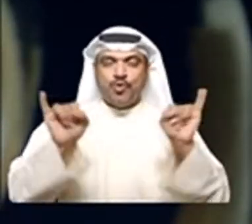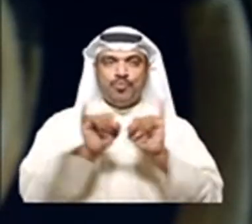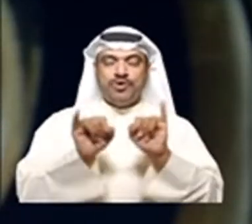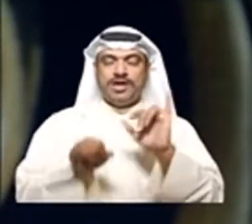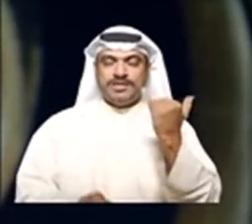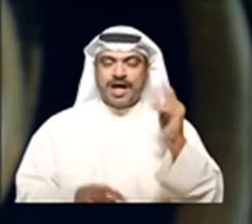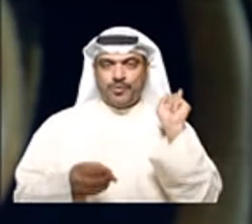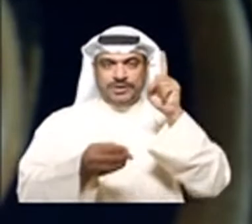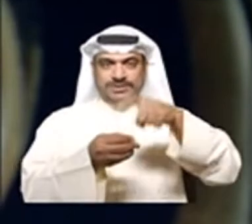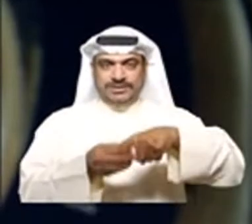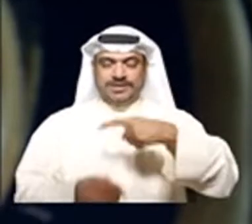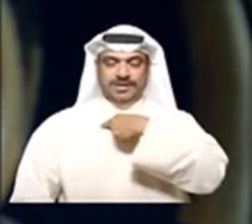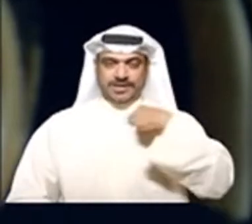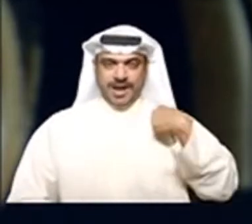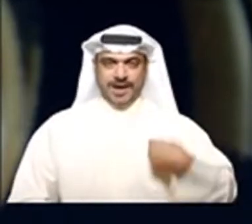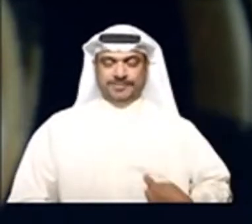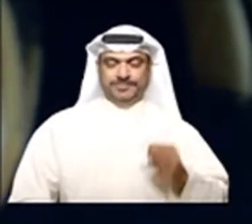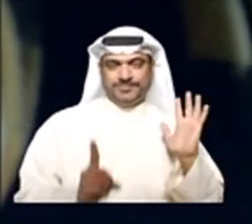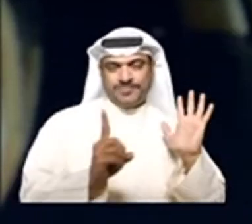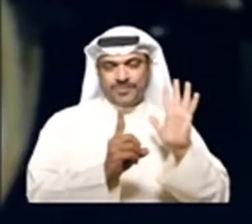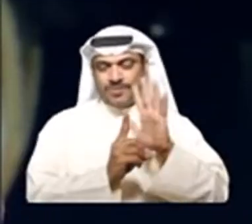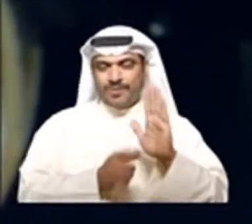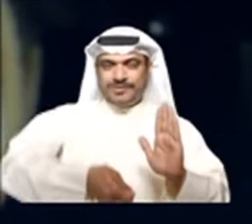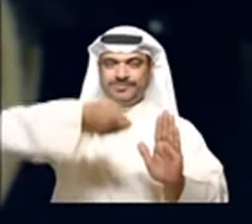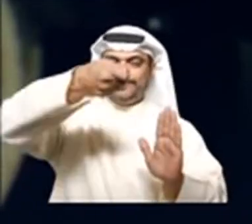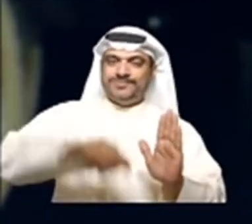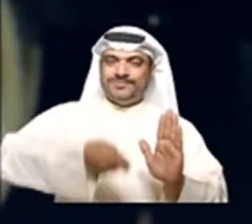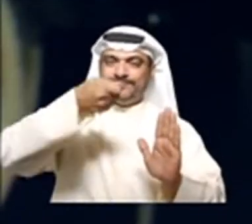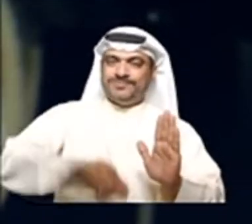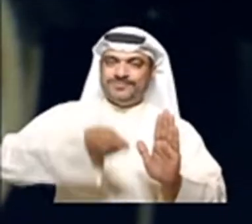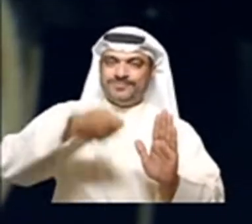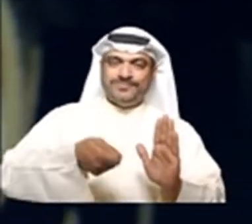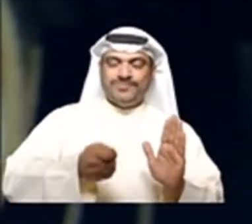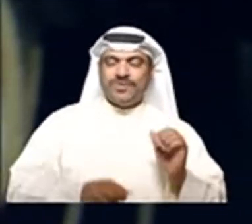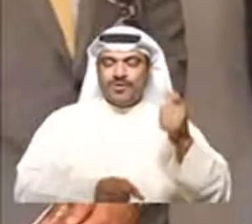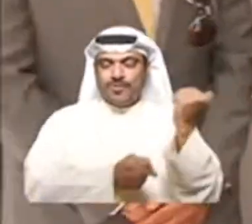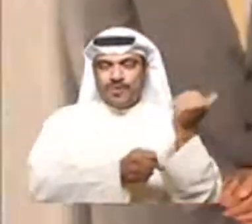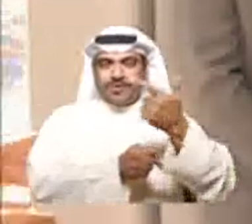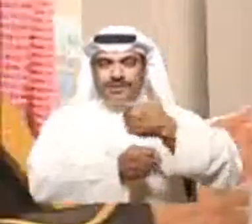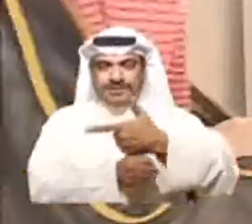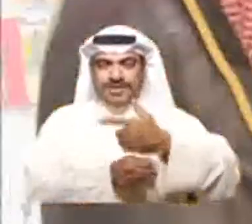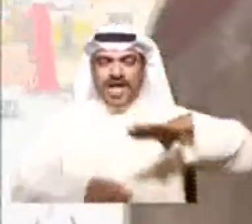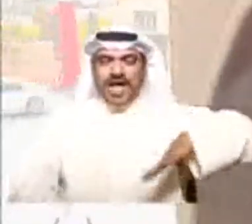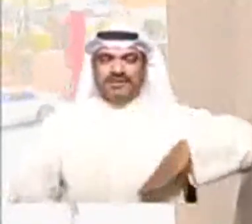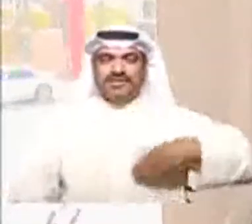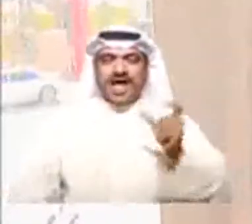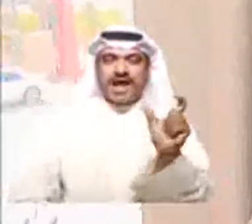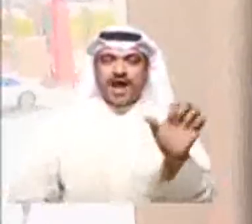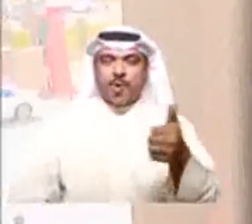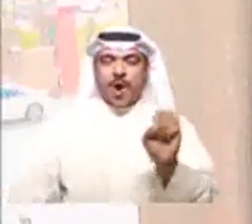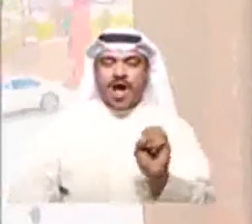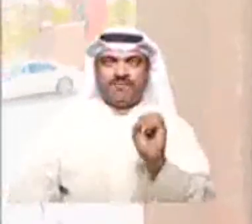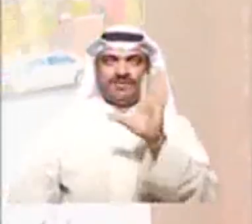العربي. وهذا وقد كان في استقبال سموه رعاه الله على أرض المطار سمو ولي العهد الشيخ نواف الأحمد الجابر